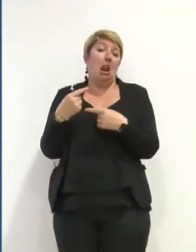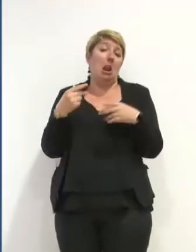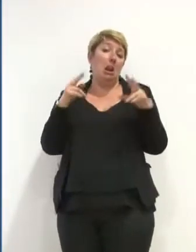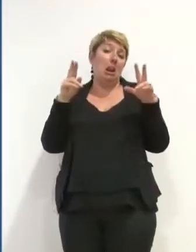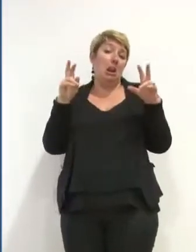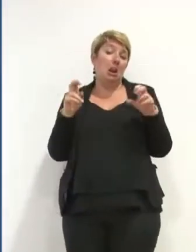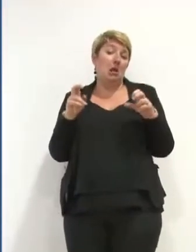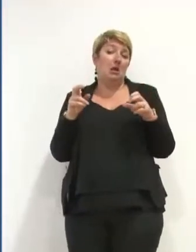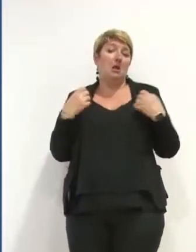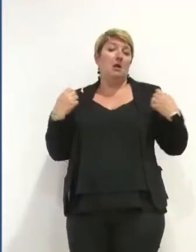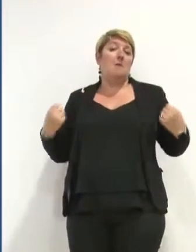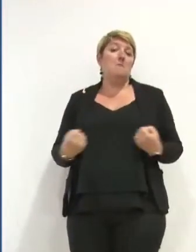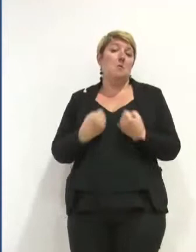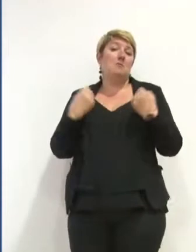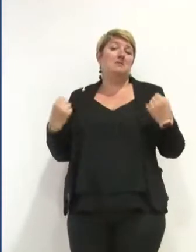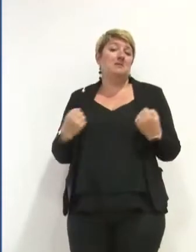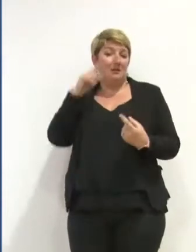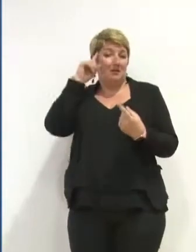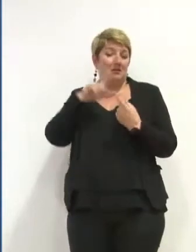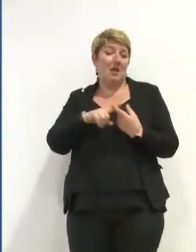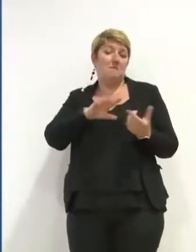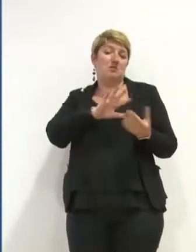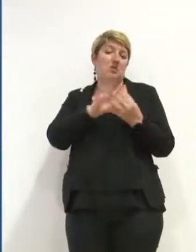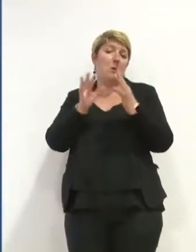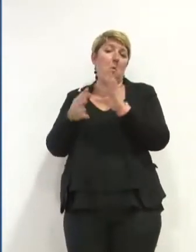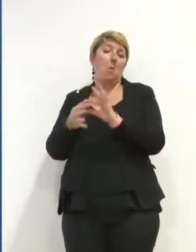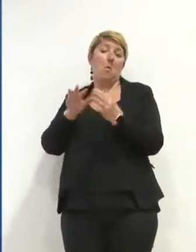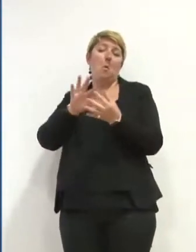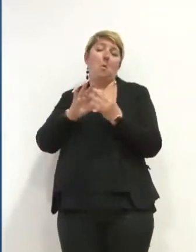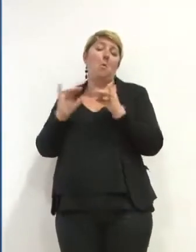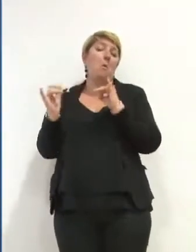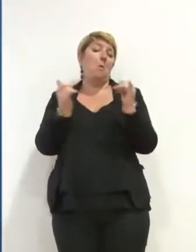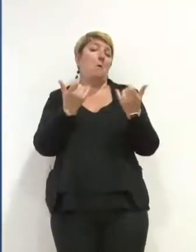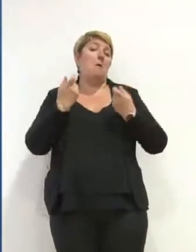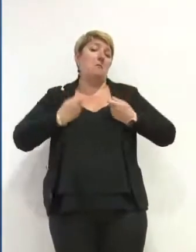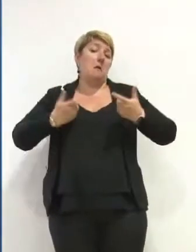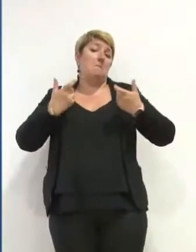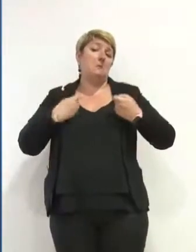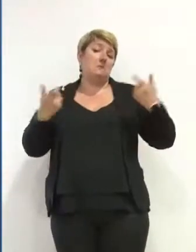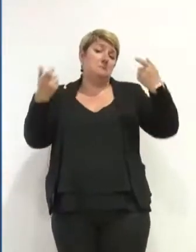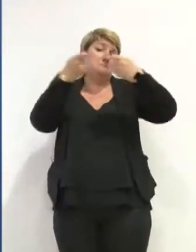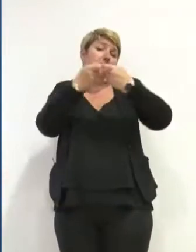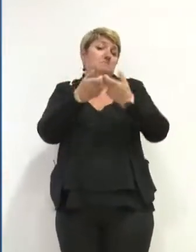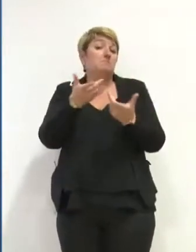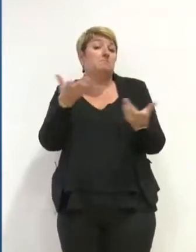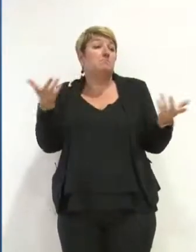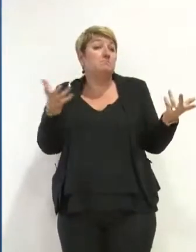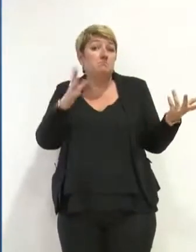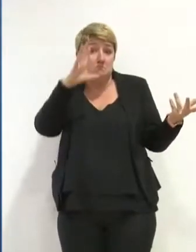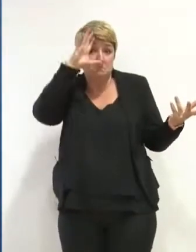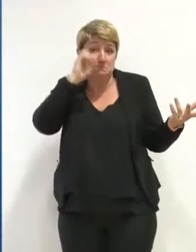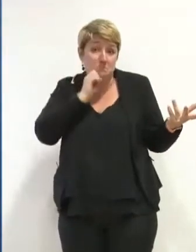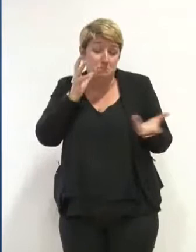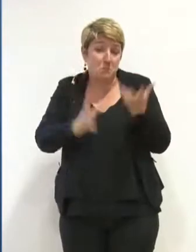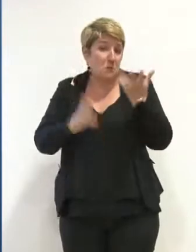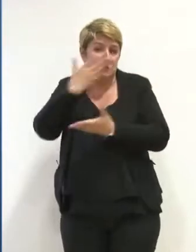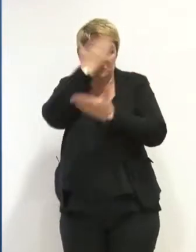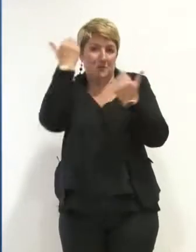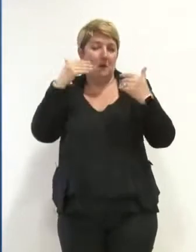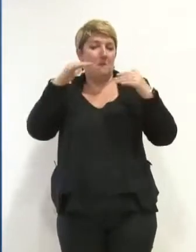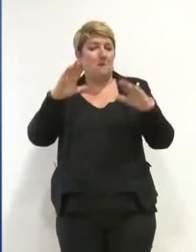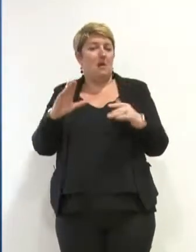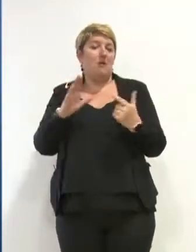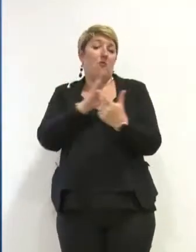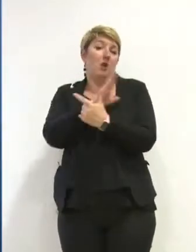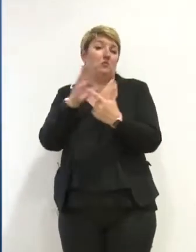aux dépenses de publicité pour les Jeux olympiques. Je ne sais pas si c'est une simple coïncidence, mais enfin, voilà, il y a ces deux éléments qui